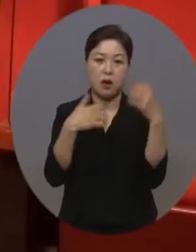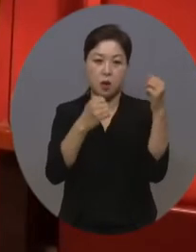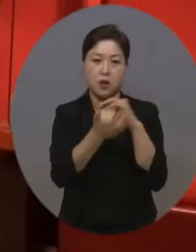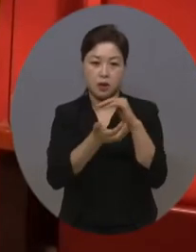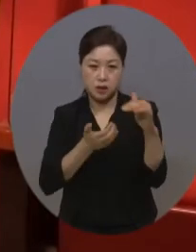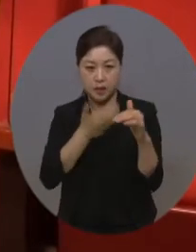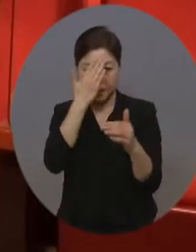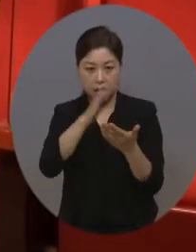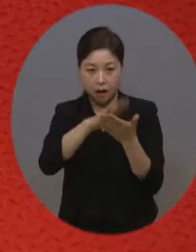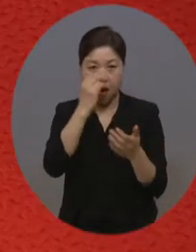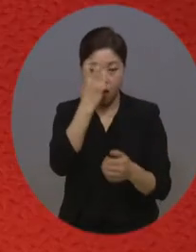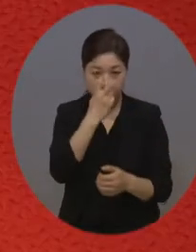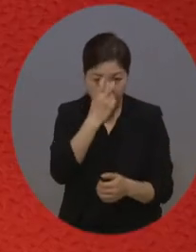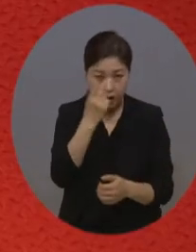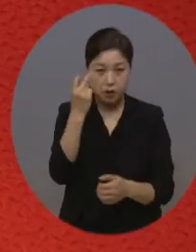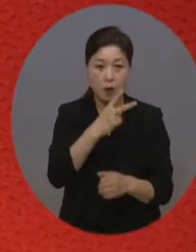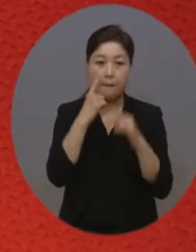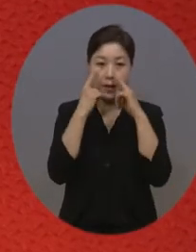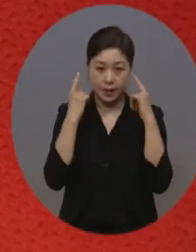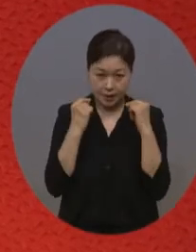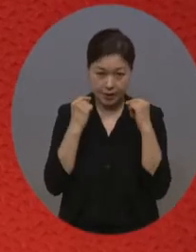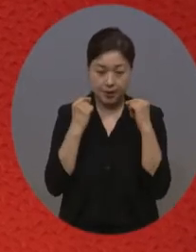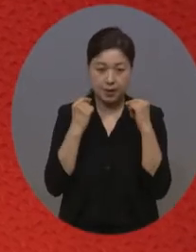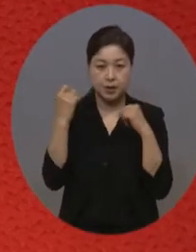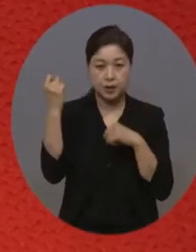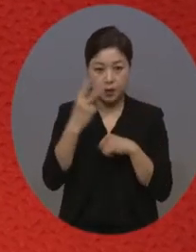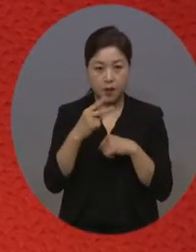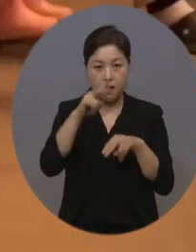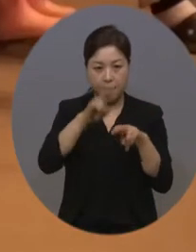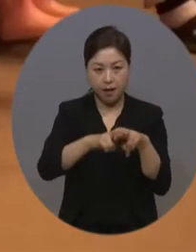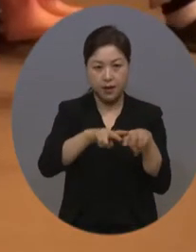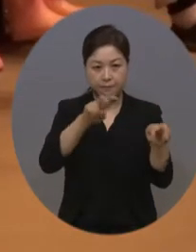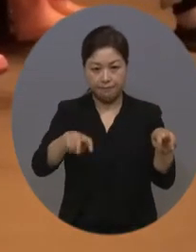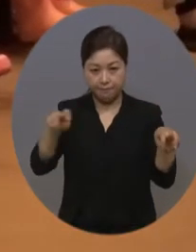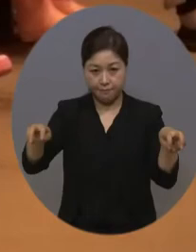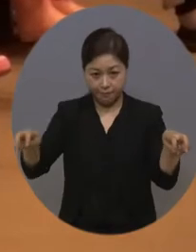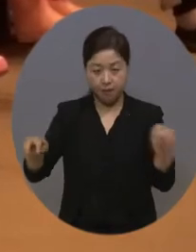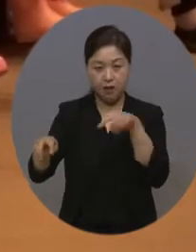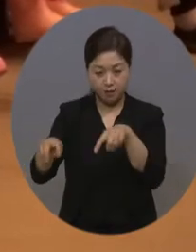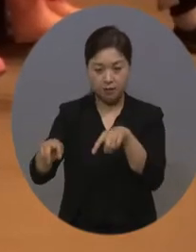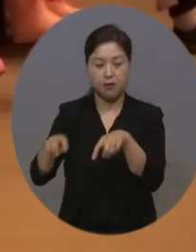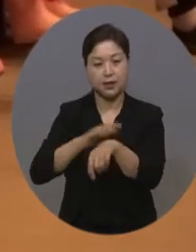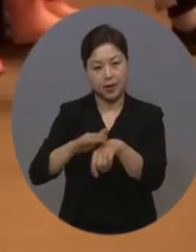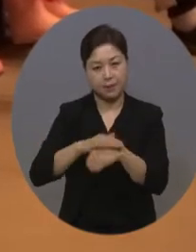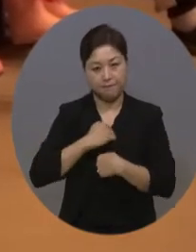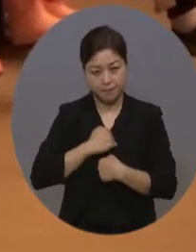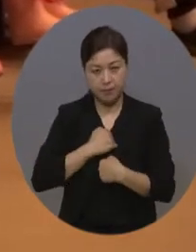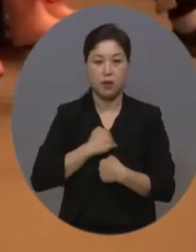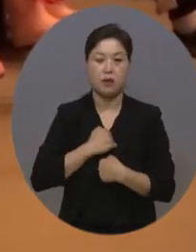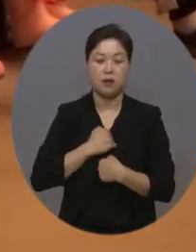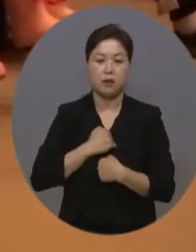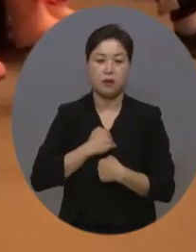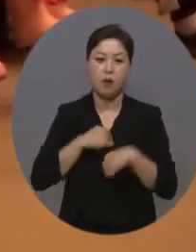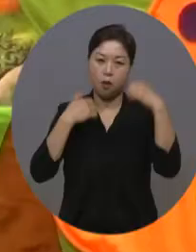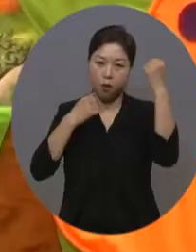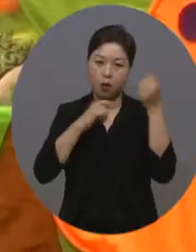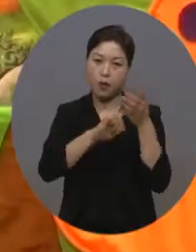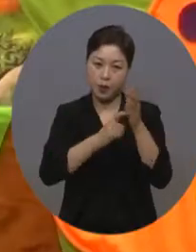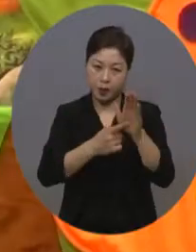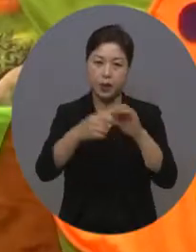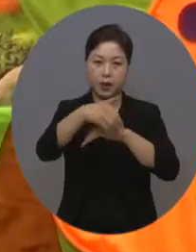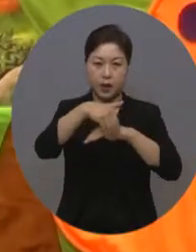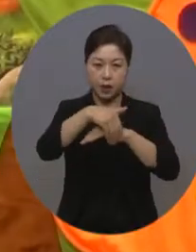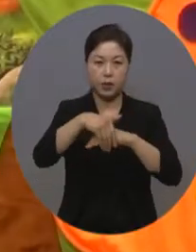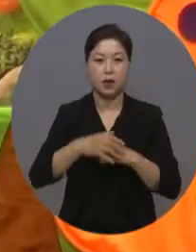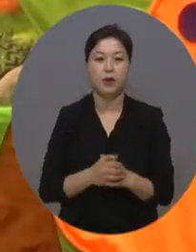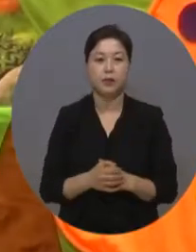검사와 전 관람객 마스크 착용, 객석 뛰어앉기 등을 철저히 준수하며 공연을 진행할 예정입니다.